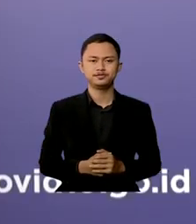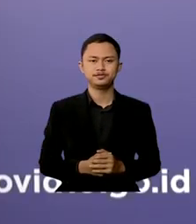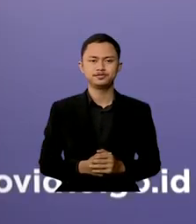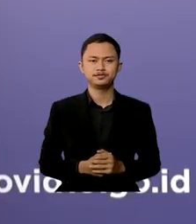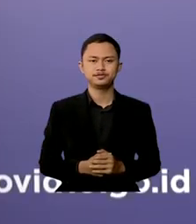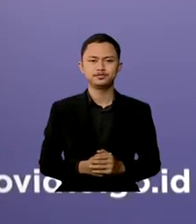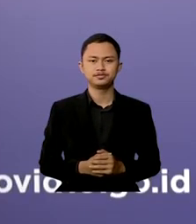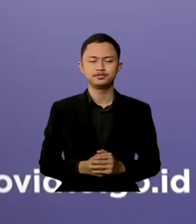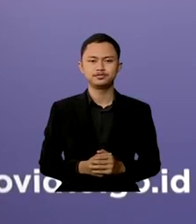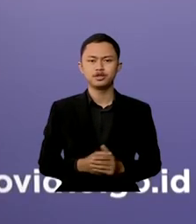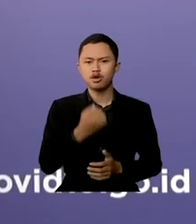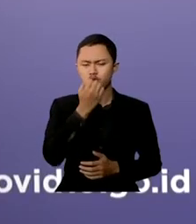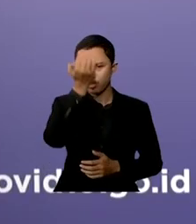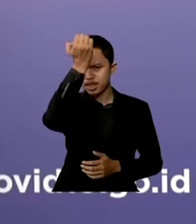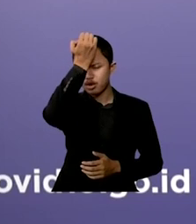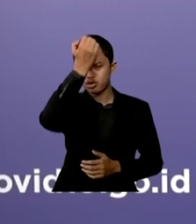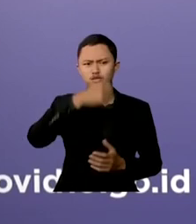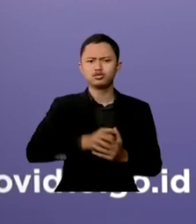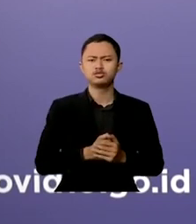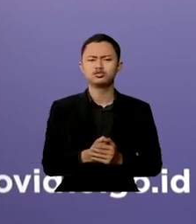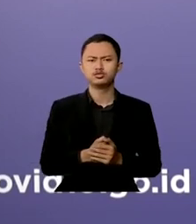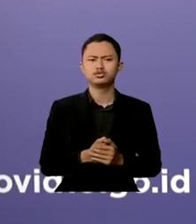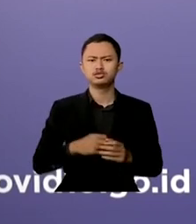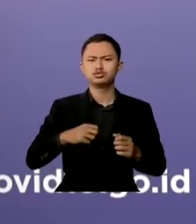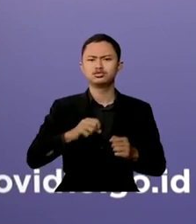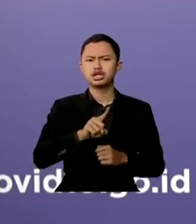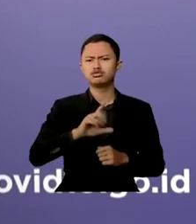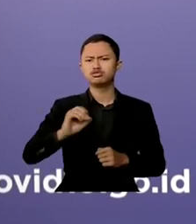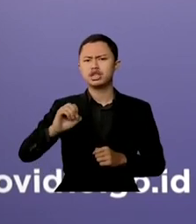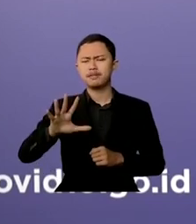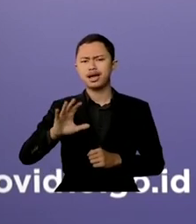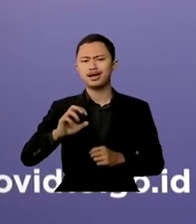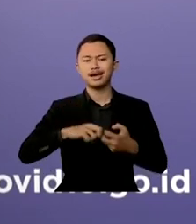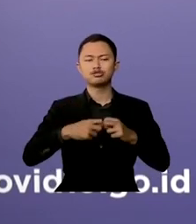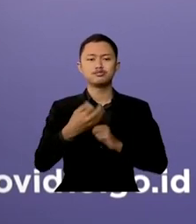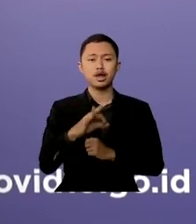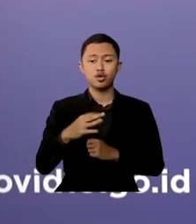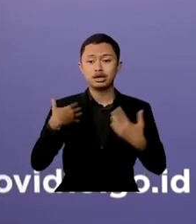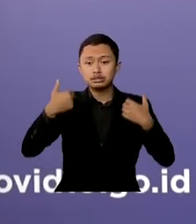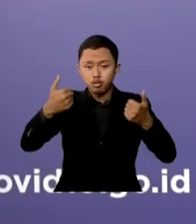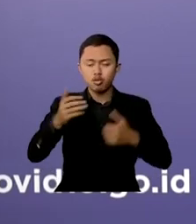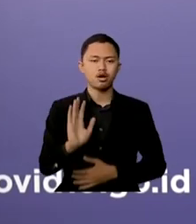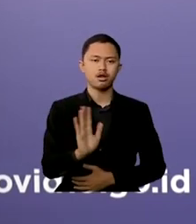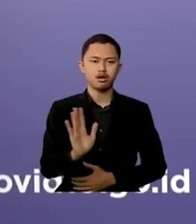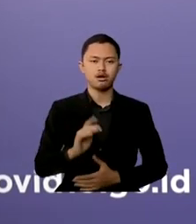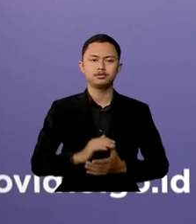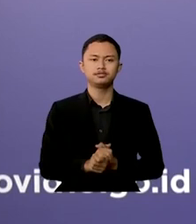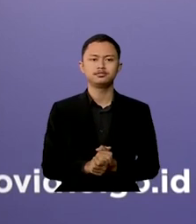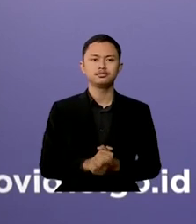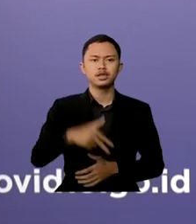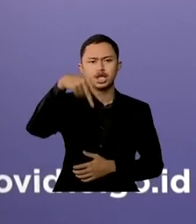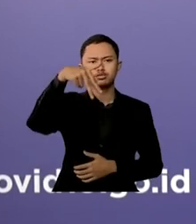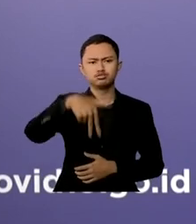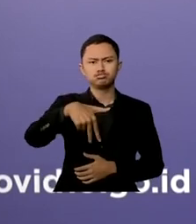kurunta lo melaporkan 105 kasus baru dan tidak ada laporan sembuh di Sulawesi